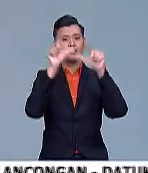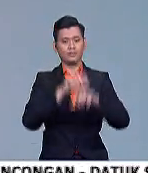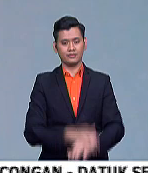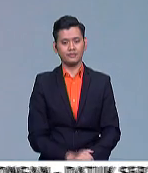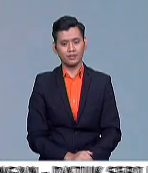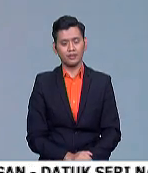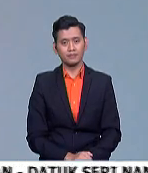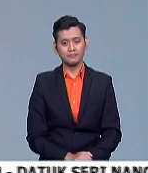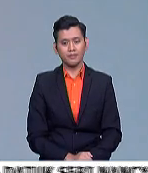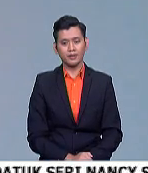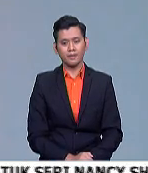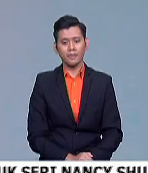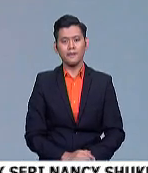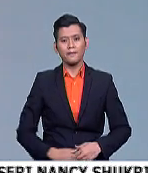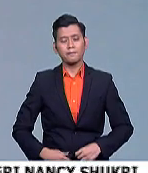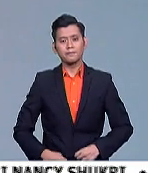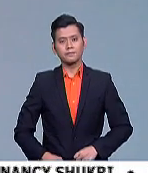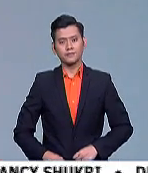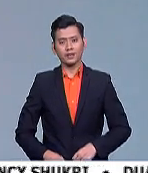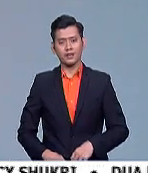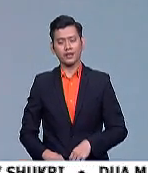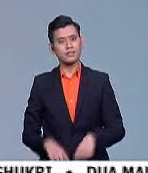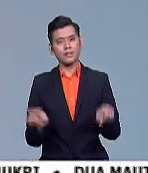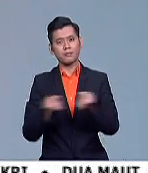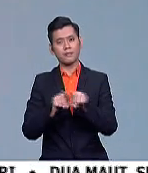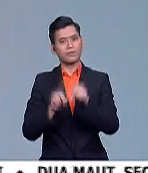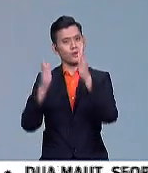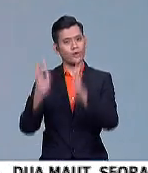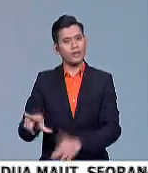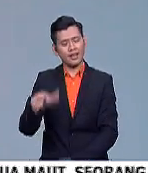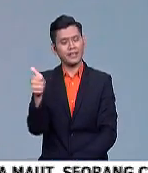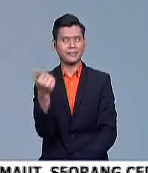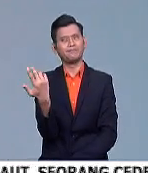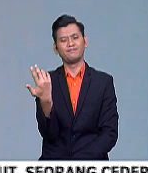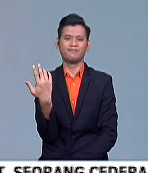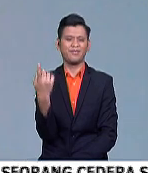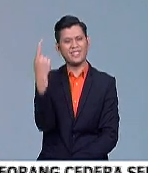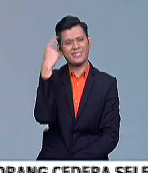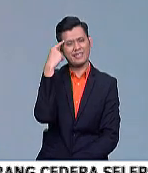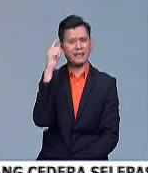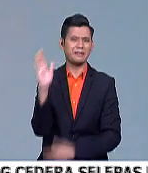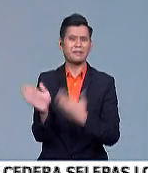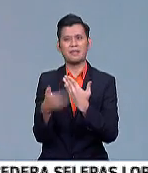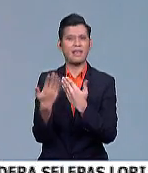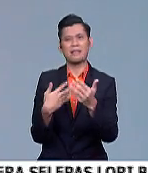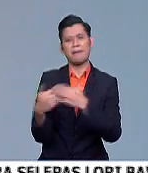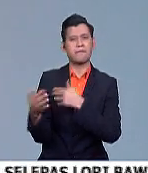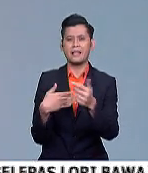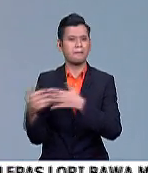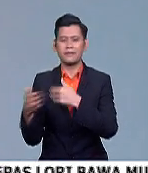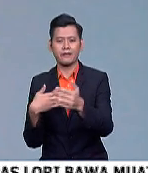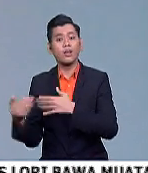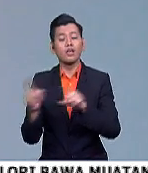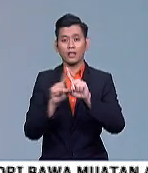Sama juga jenis orang-orang kini juga. Dan ada ikut banyak duit, berapa semua ni,